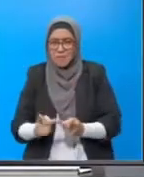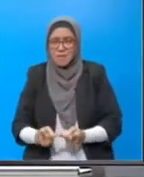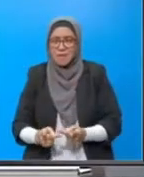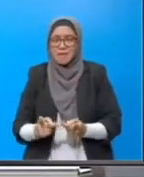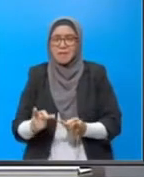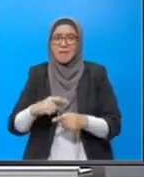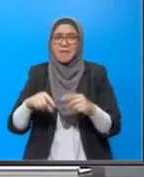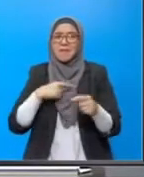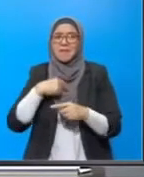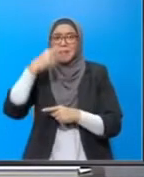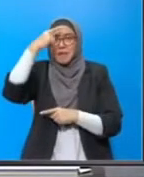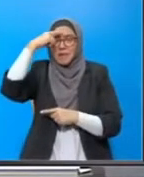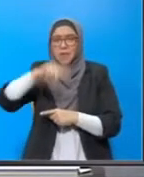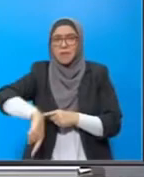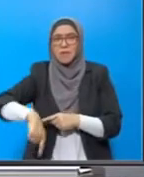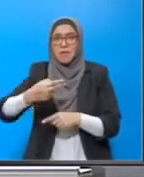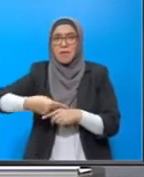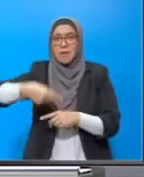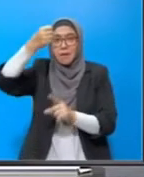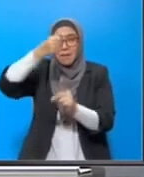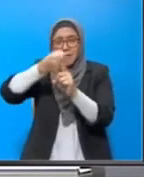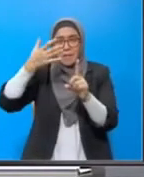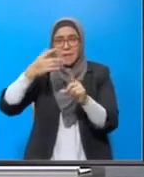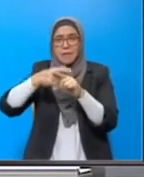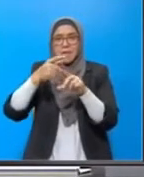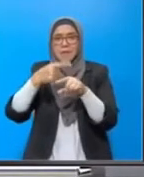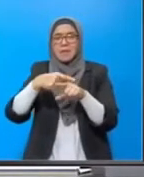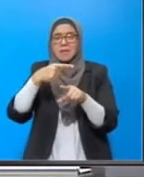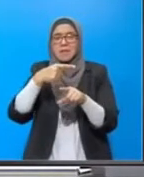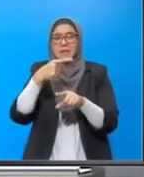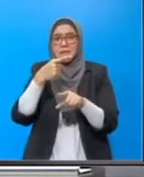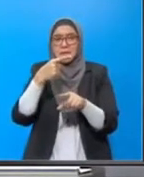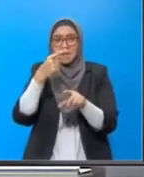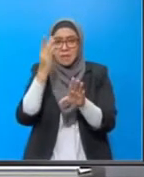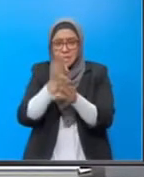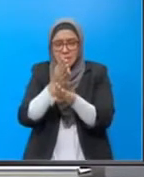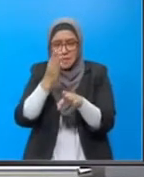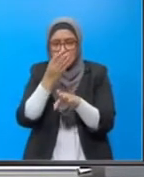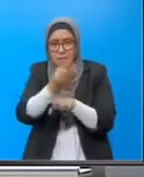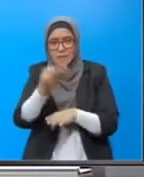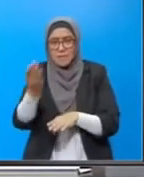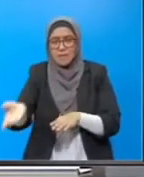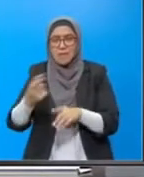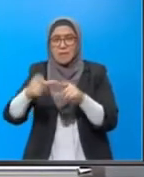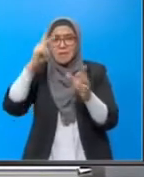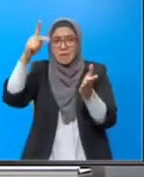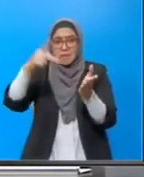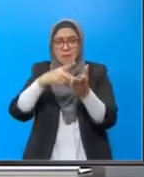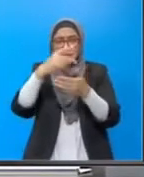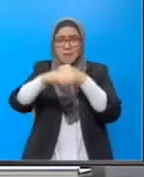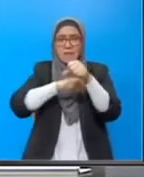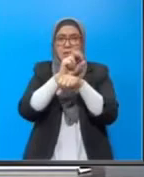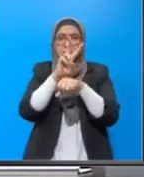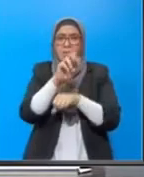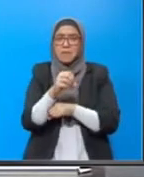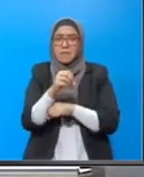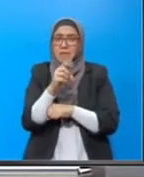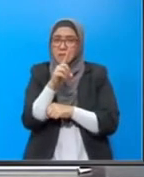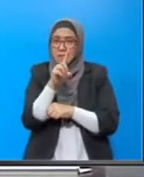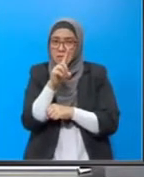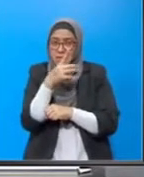pemadanan high impact produk yang diperkenalkan pada tahun 2014 bertujuan untuk meningkatkan keupayaan